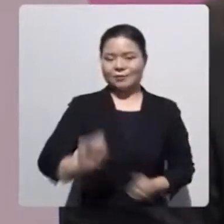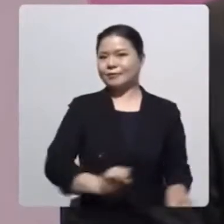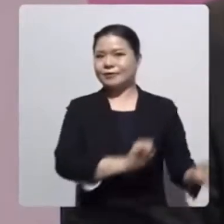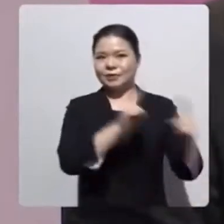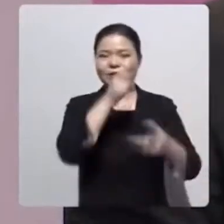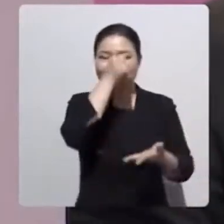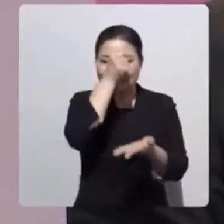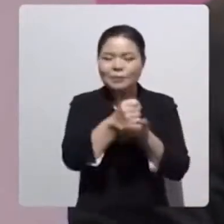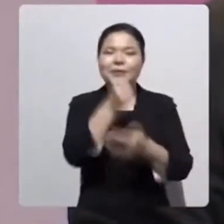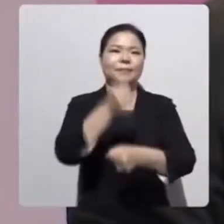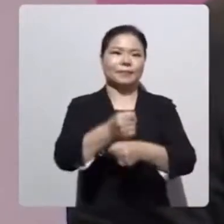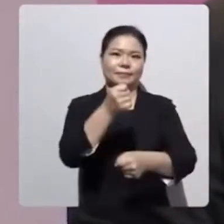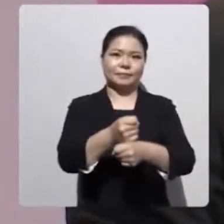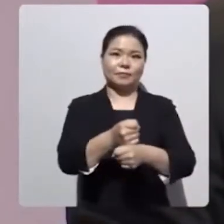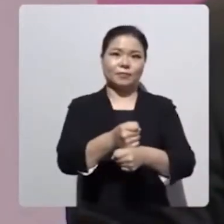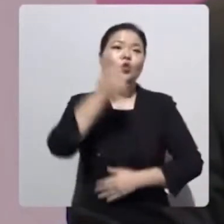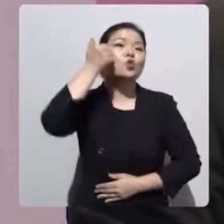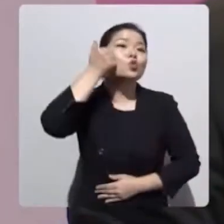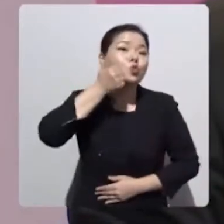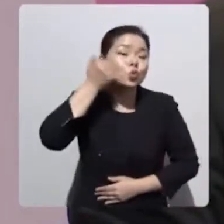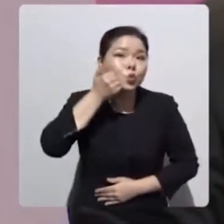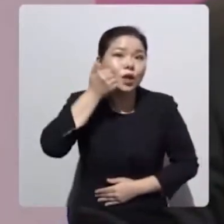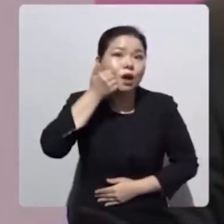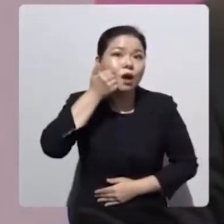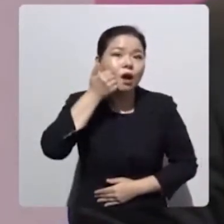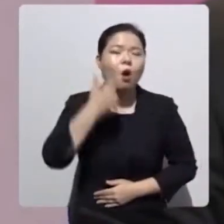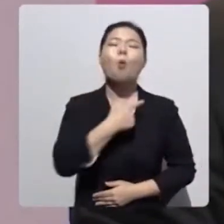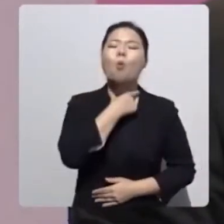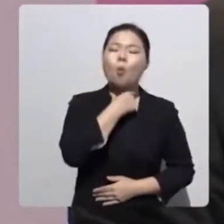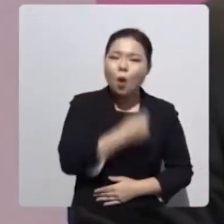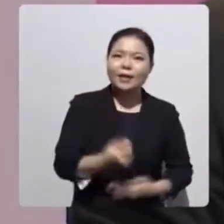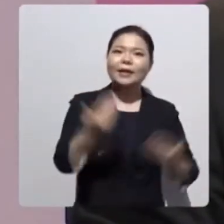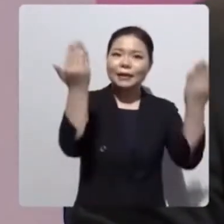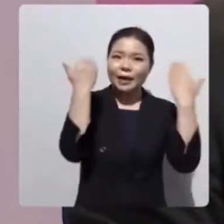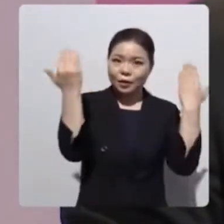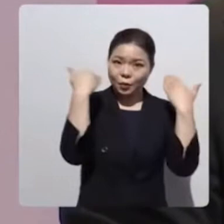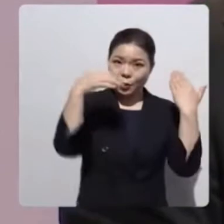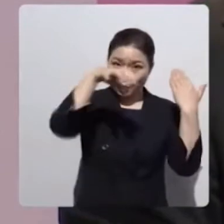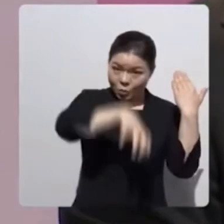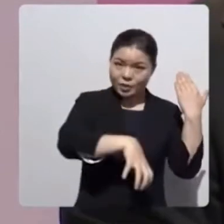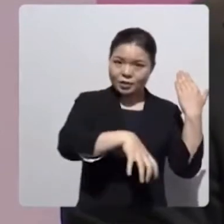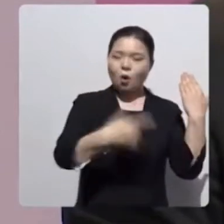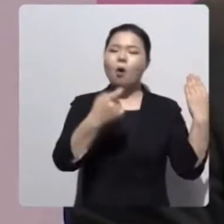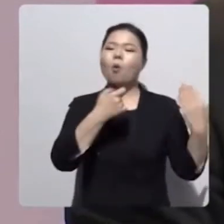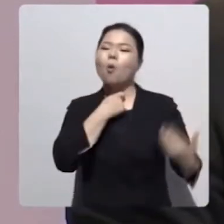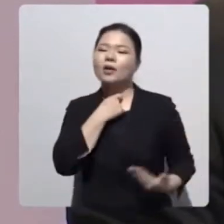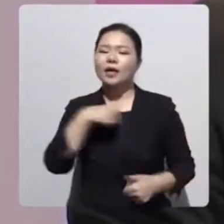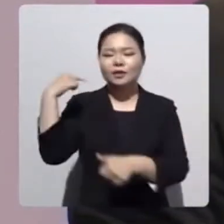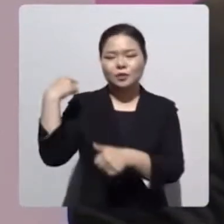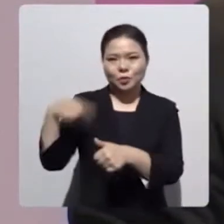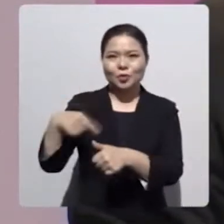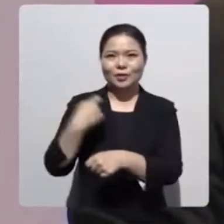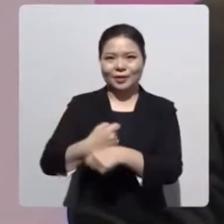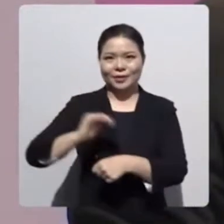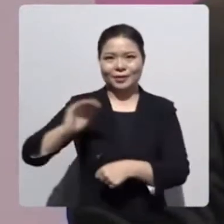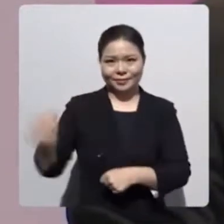정상화하겠습니다. 누구나 원하는 학교에서 원하는 교육을 받게